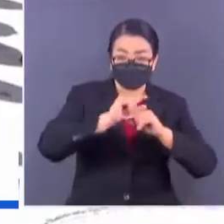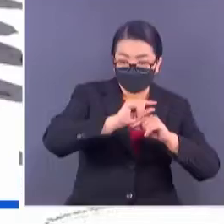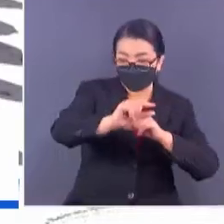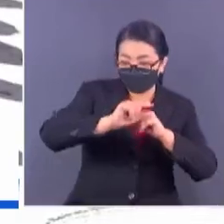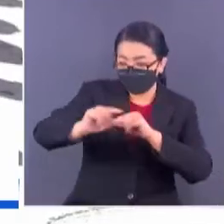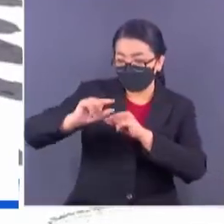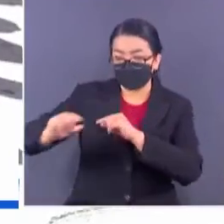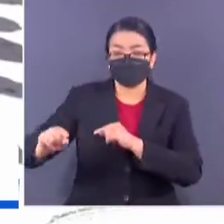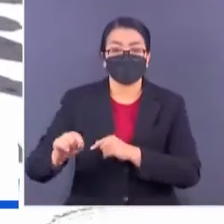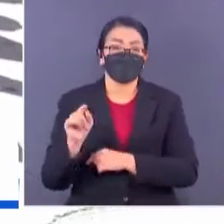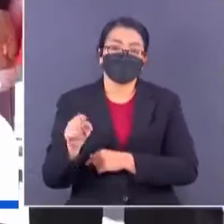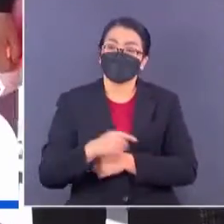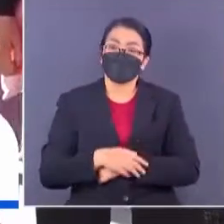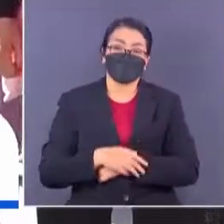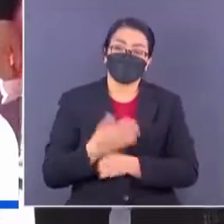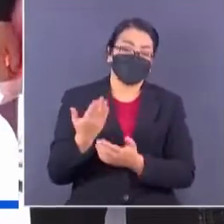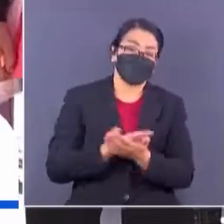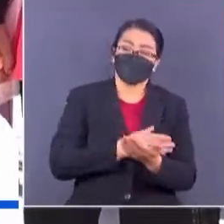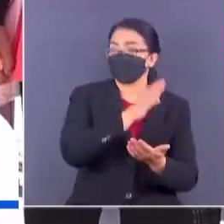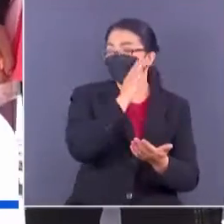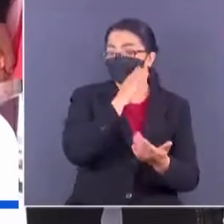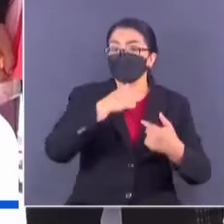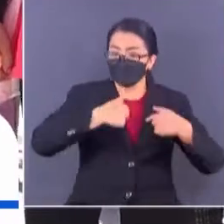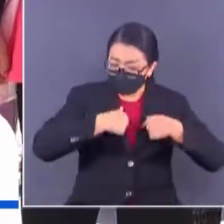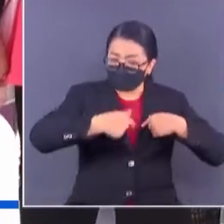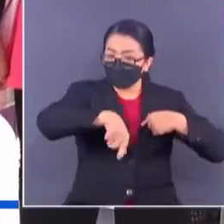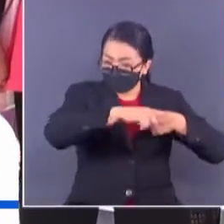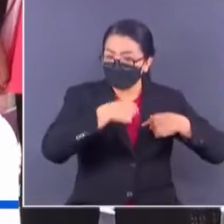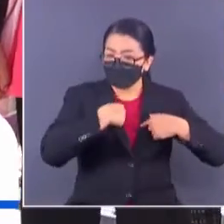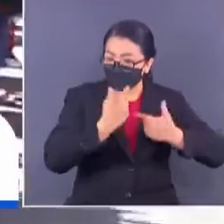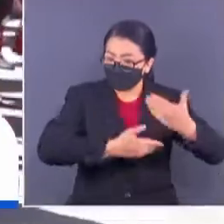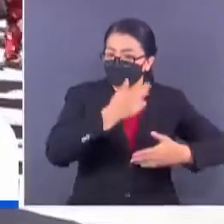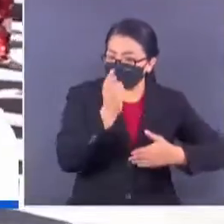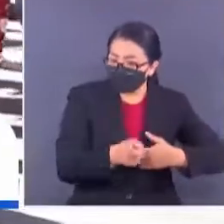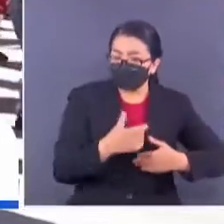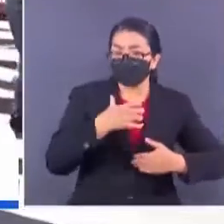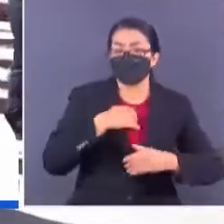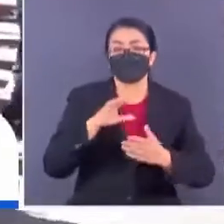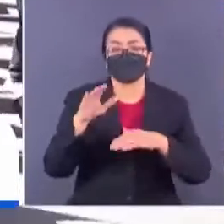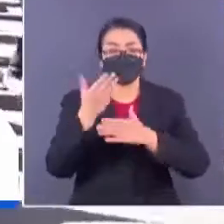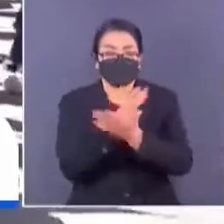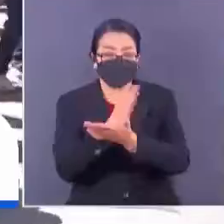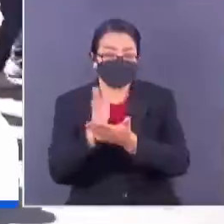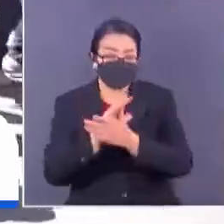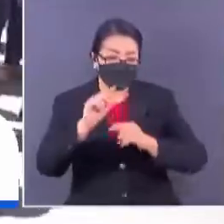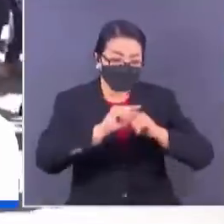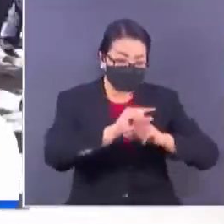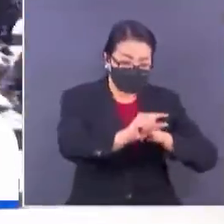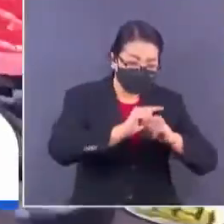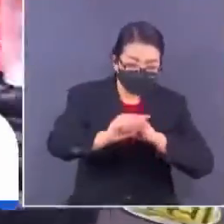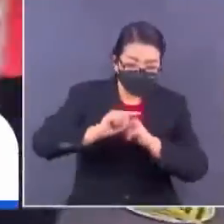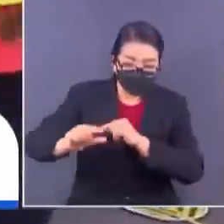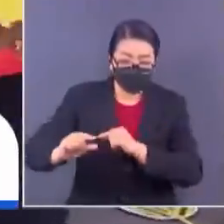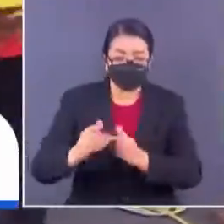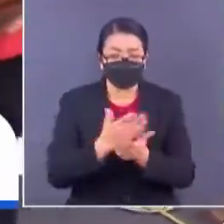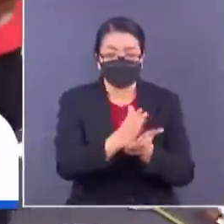านั่นไม่ใช่ผู้ค้าสลากตัวจริงพวกเขานั่นแหละคือตัวจริงเขาบอกว่าอยากจะให้จัดสรรโควต้าให้กับผู้ค้าตัวจริงให้หน่อย